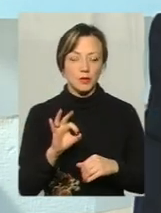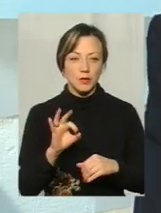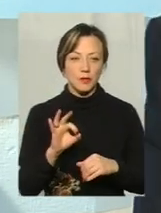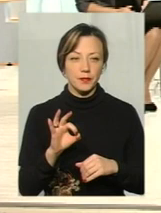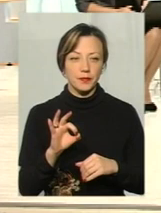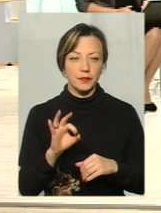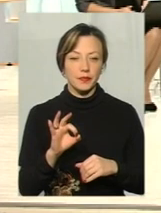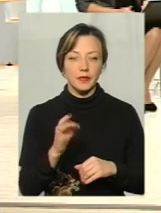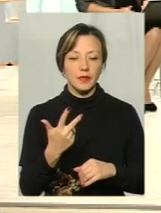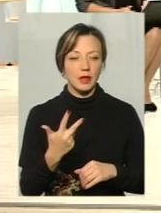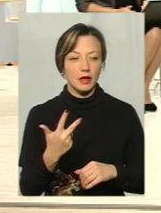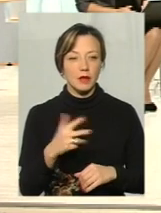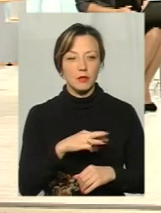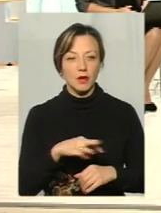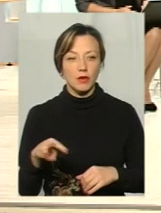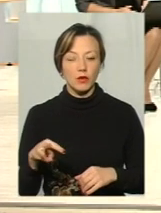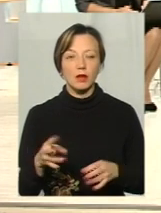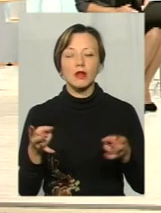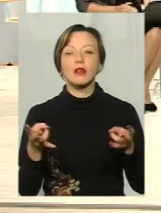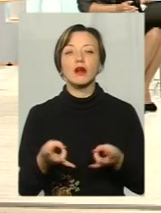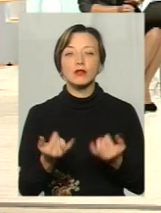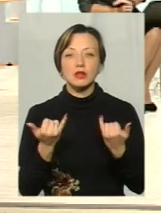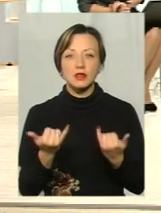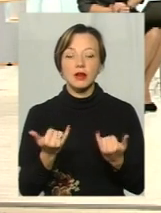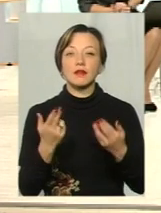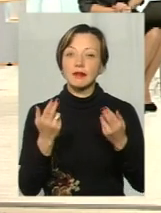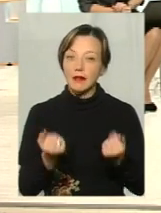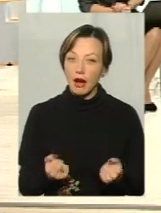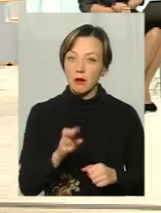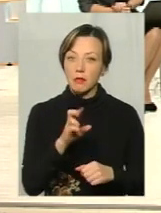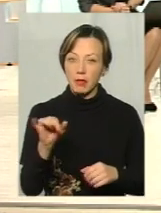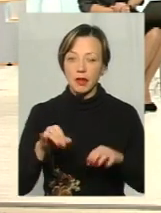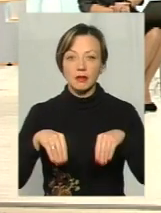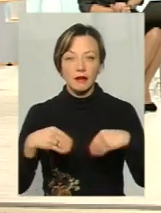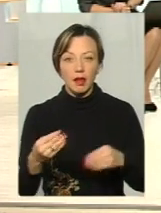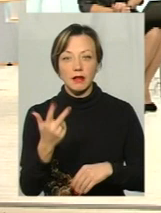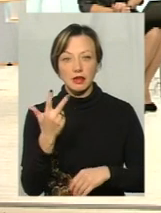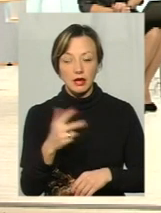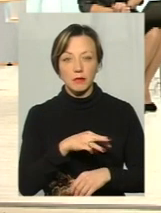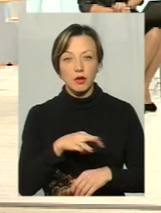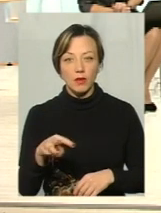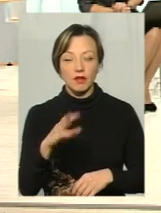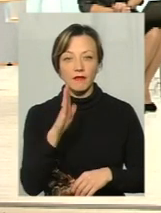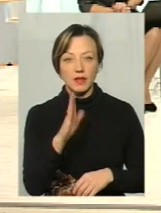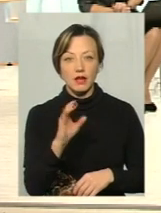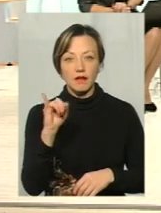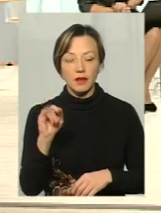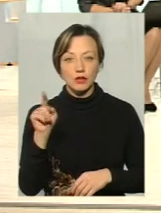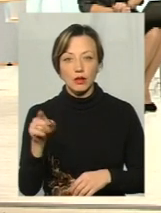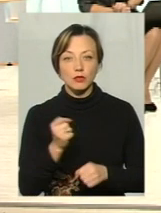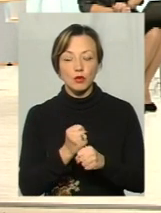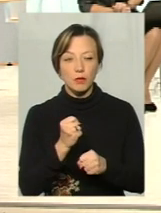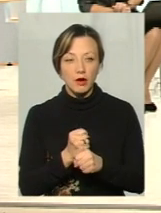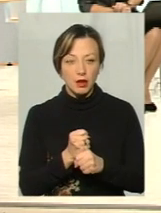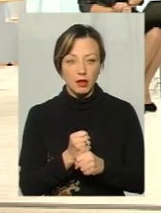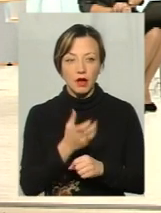говорили, 3 мільйона. А нашу їх зараз, да, якби дали 3 мільйона Вєри Івановні, щоб там щось